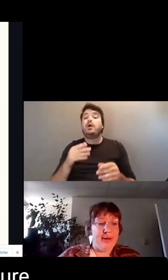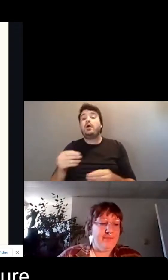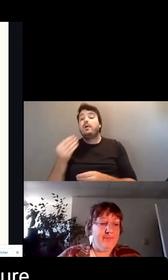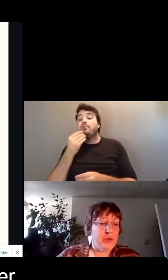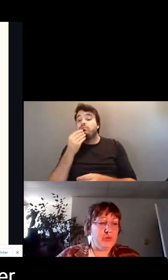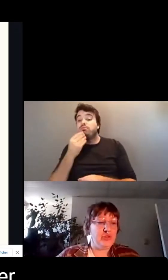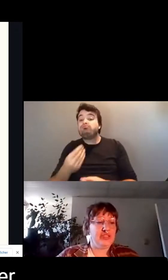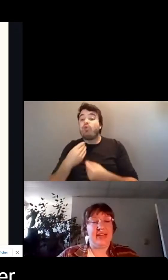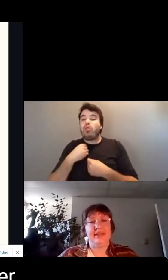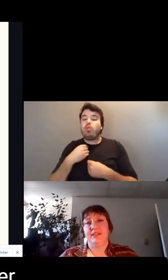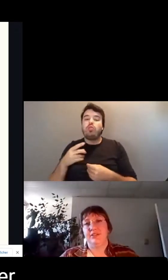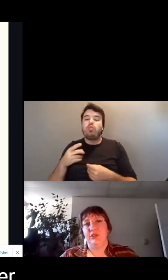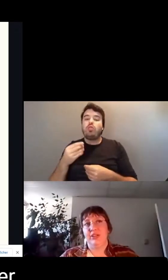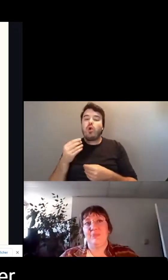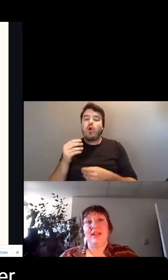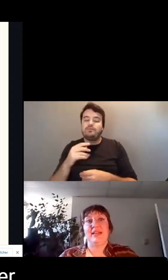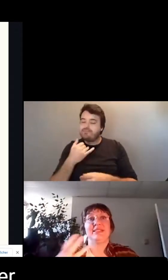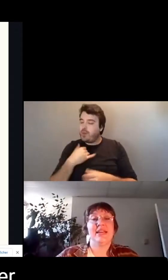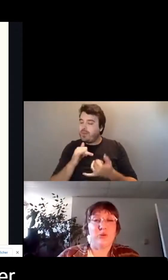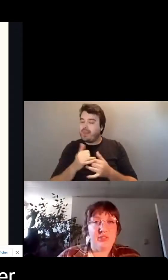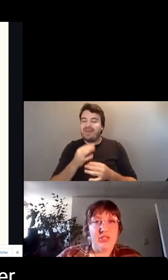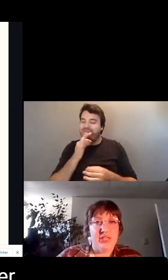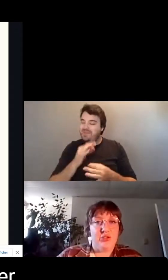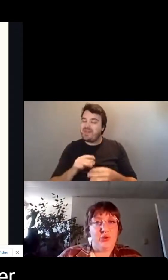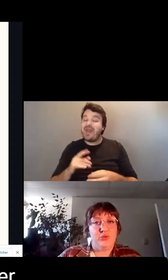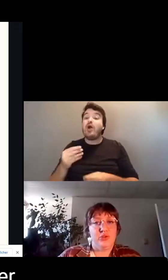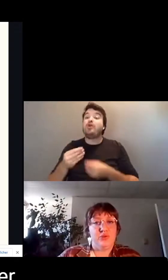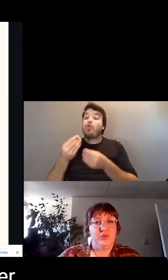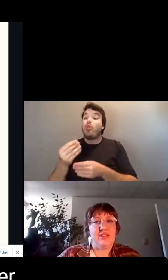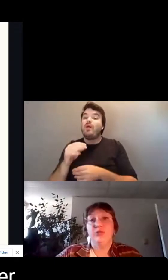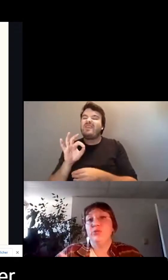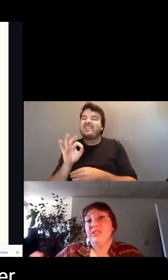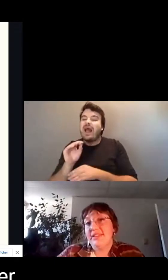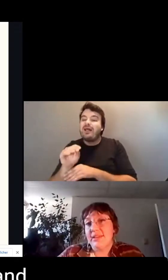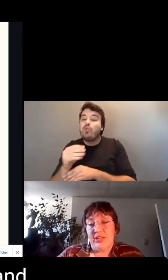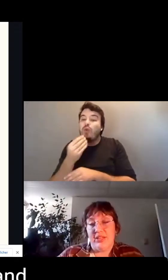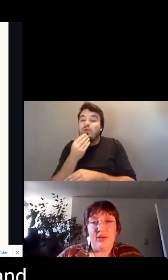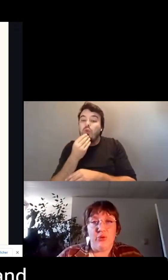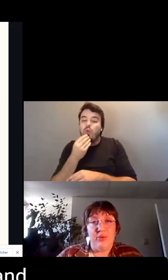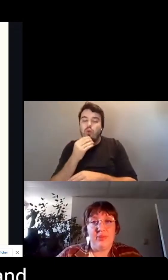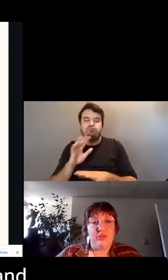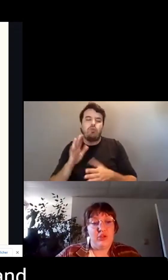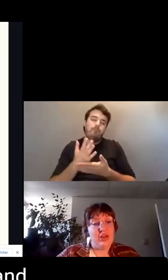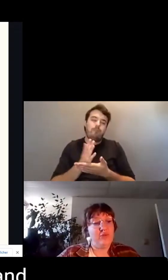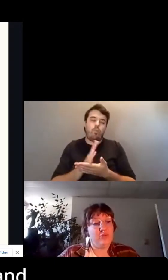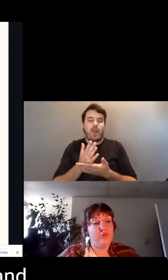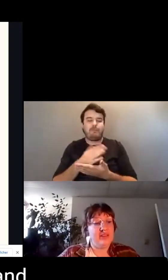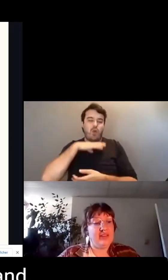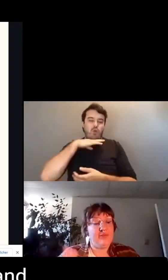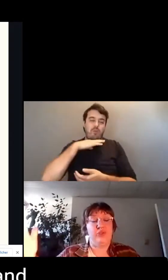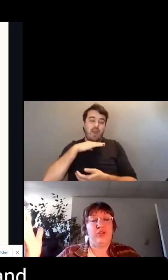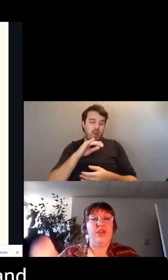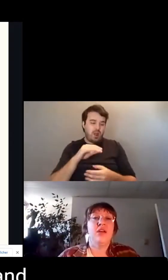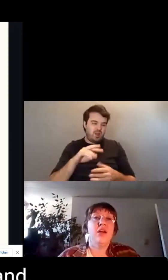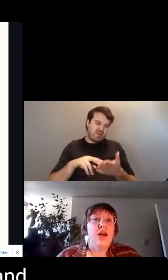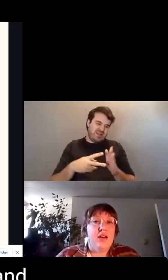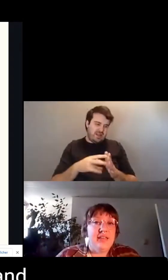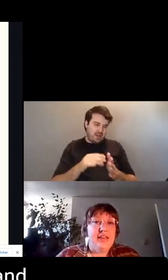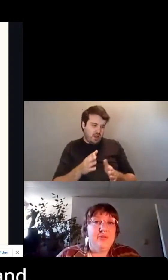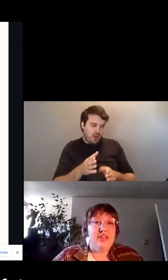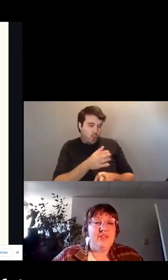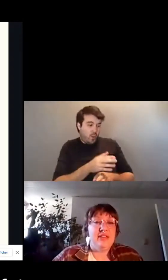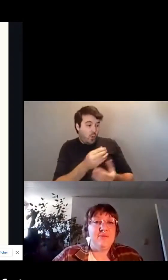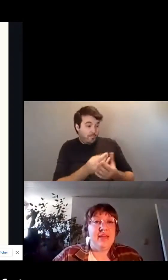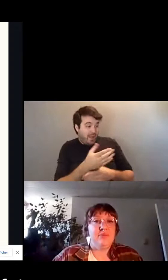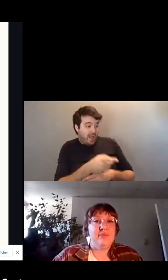moyennement gourmand. Donc, ça l'aide de les placer à côté de quelque chose que vous savez aussi qui est moyennement gourmand parce que quand vous mettrez votre